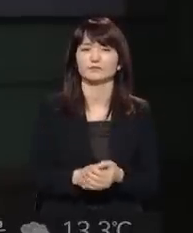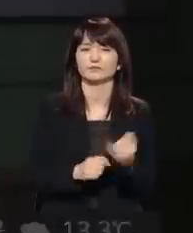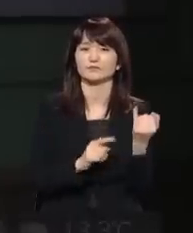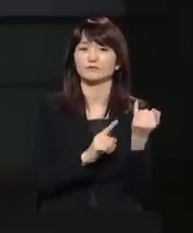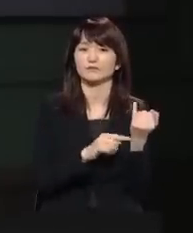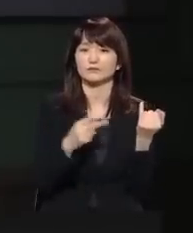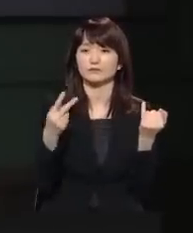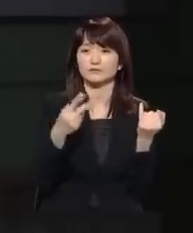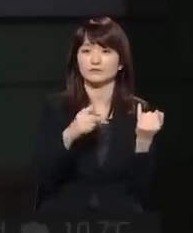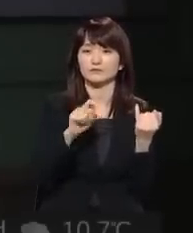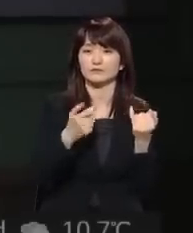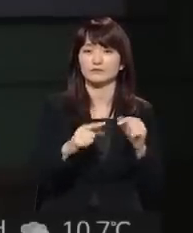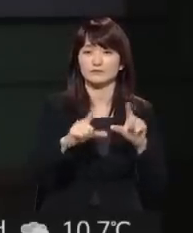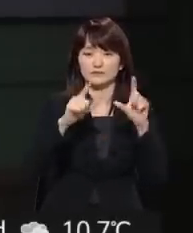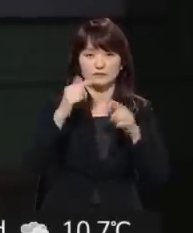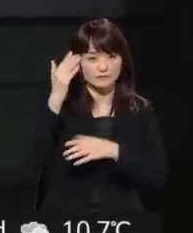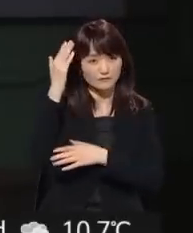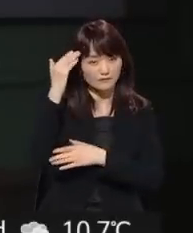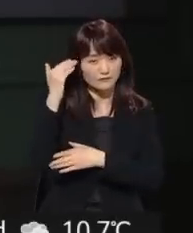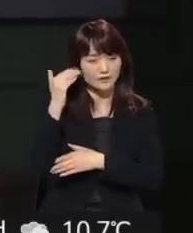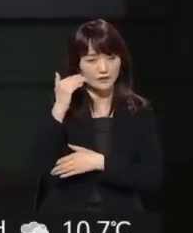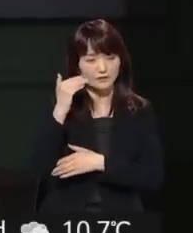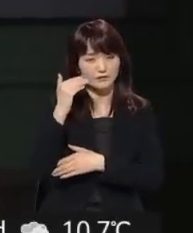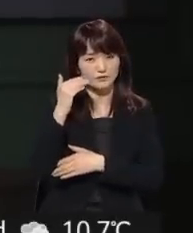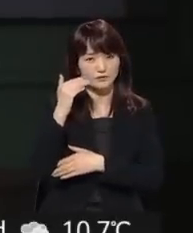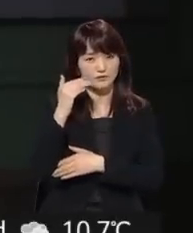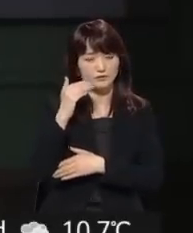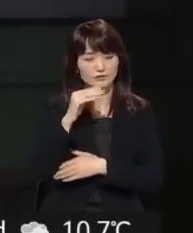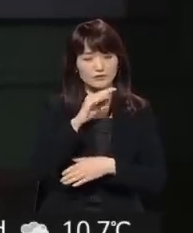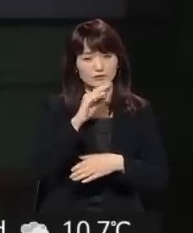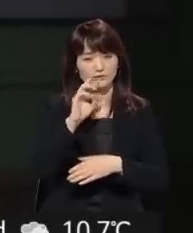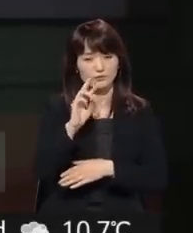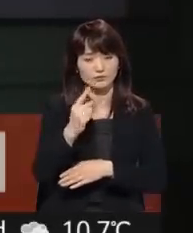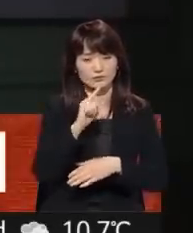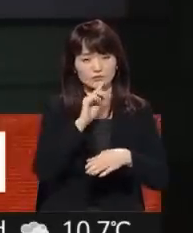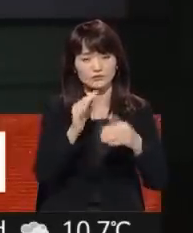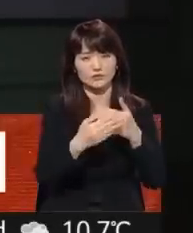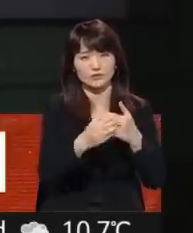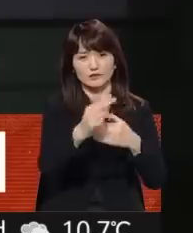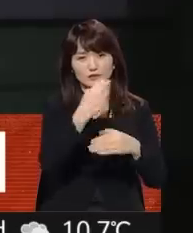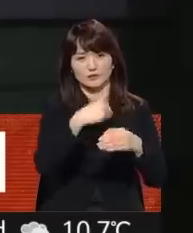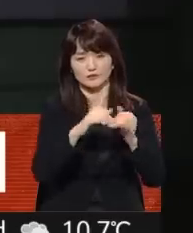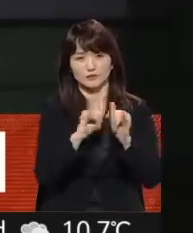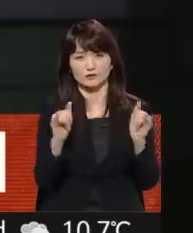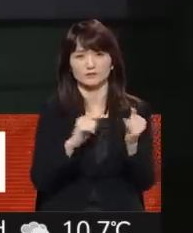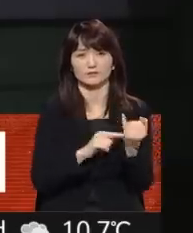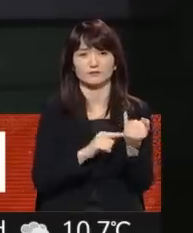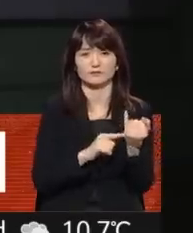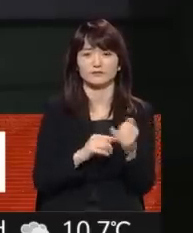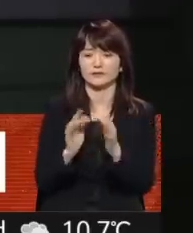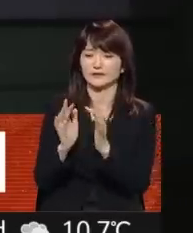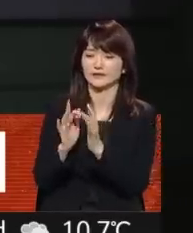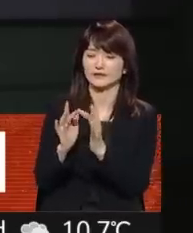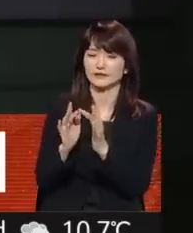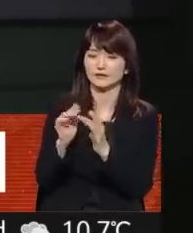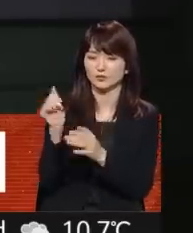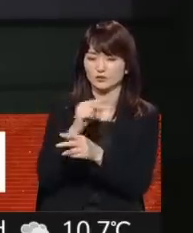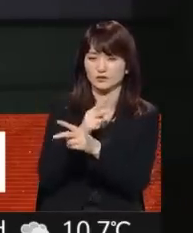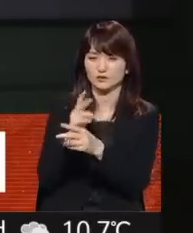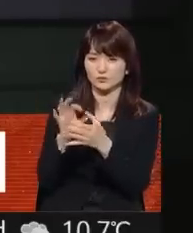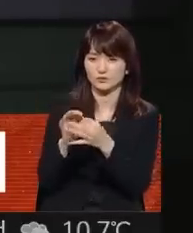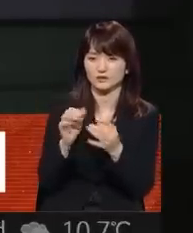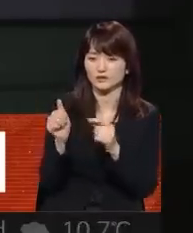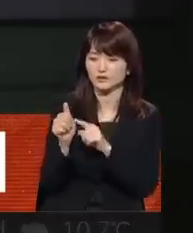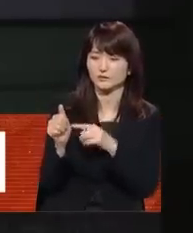여성은 2016년 한국으로 들어온 탈북 여성이었습니다 이후에 인터넷 중매 사이트를 통해서이 남성을 만나게 됐는데이 세 달